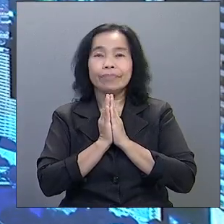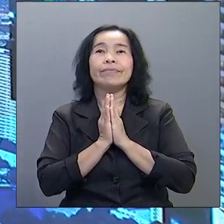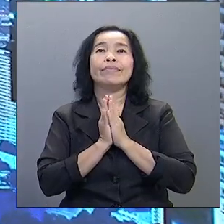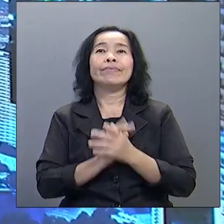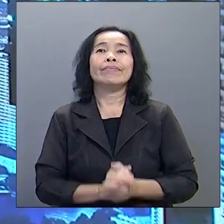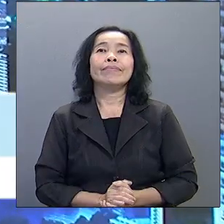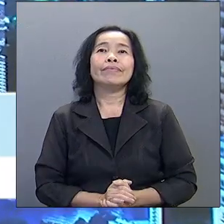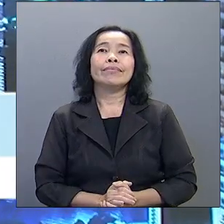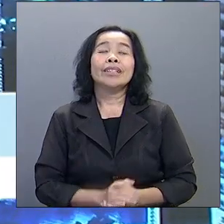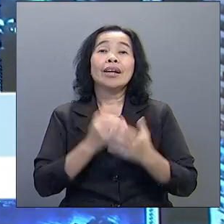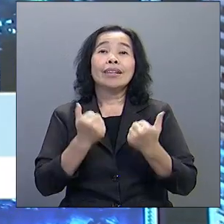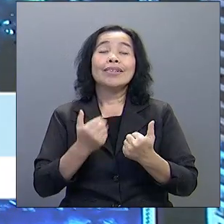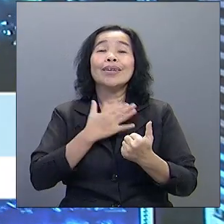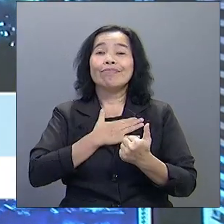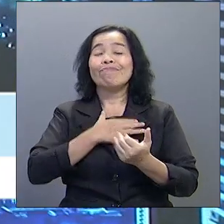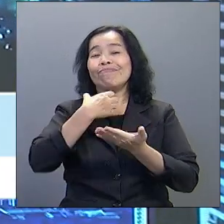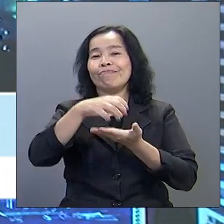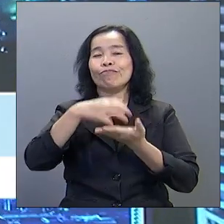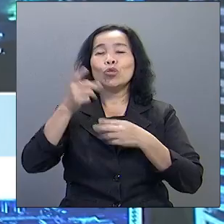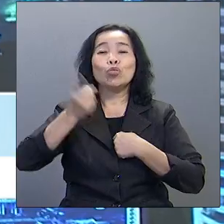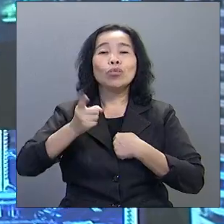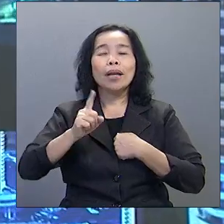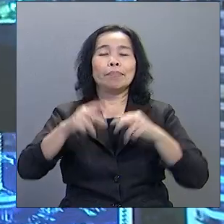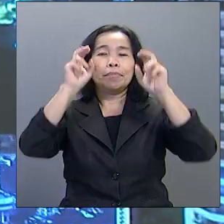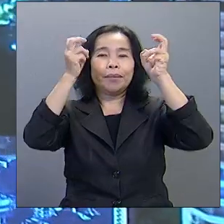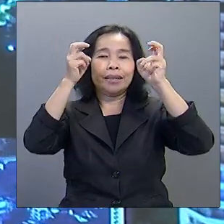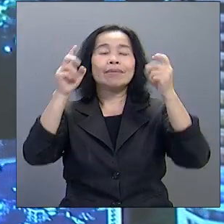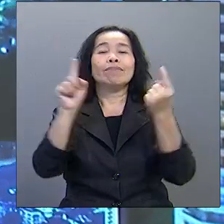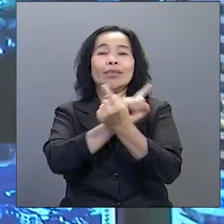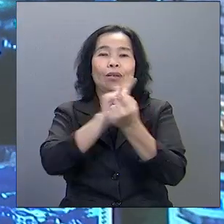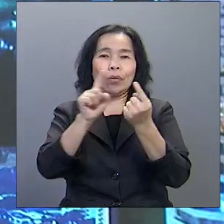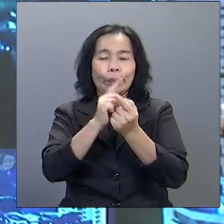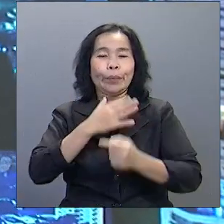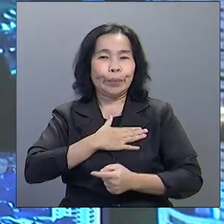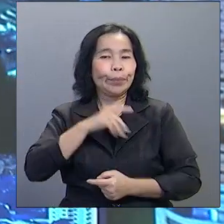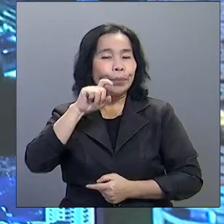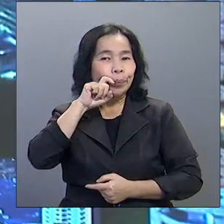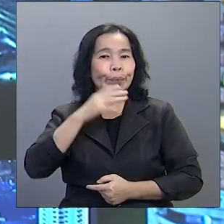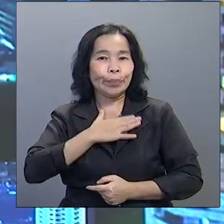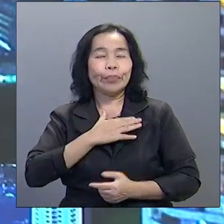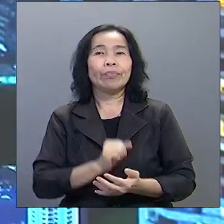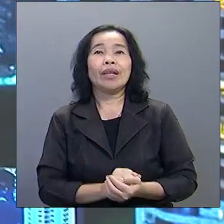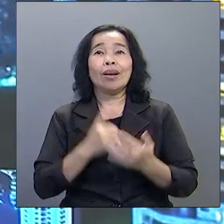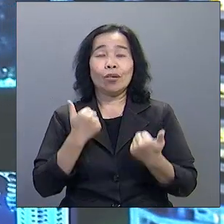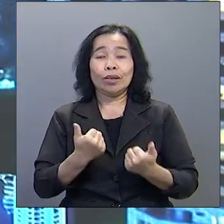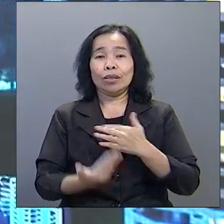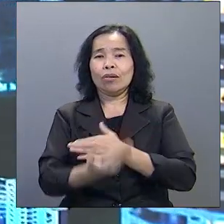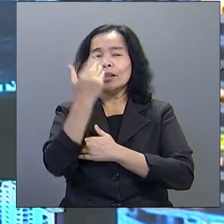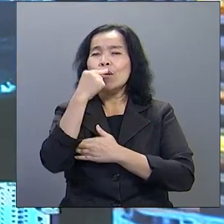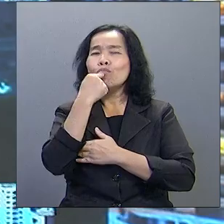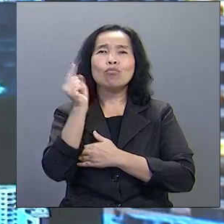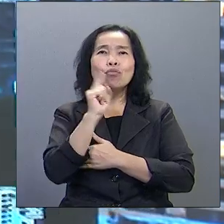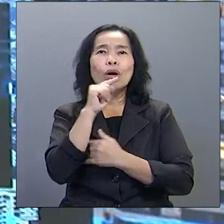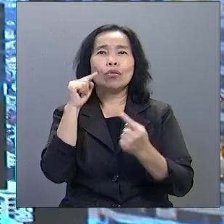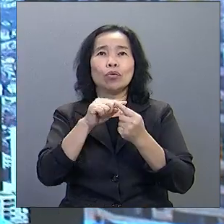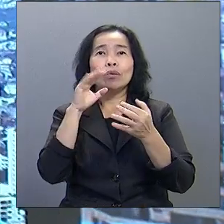สวัสดีค่ะคุณผู้ชมคะพบกันเช่นเคยนะคะกับปูเป้พักคนันในช่วงประเด็นสังคมค่ะเช้านี้ชวนคุณผู้ชมมาพูดคุยกันถึง